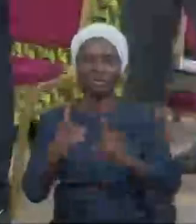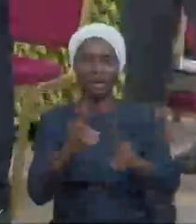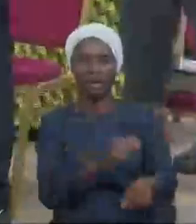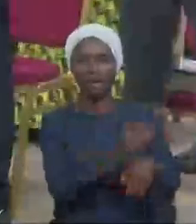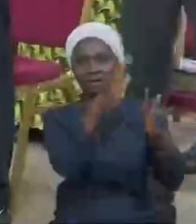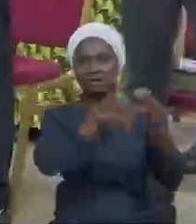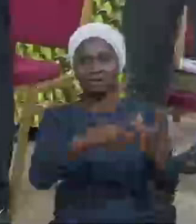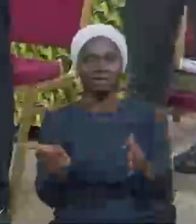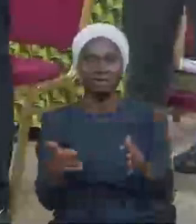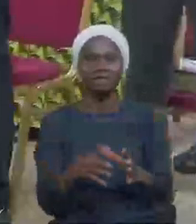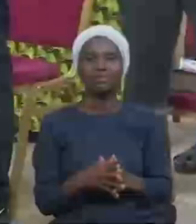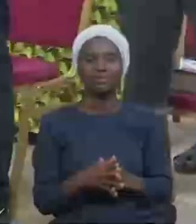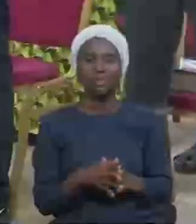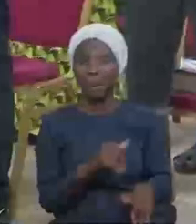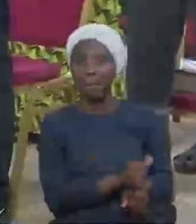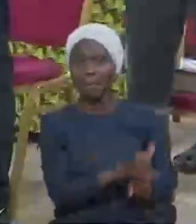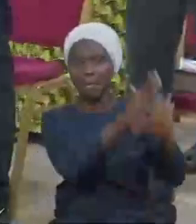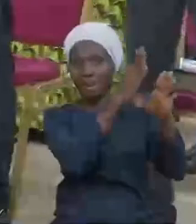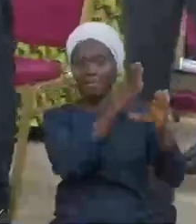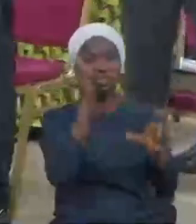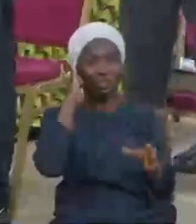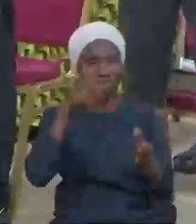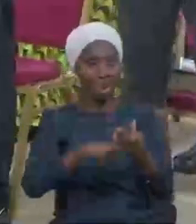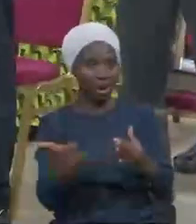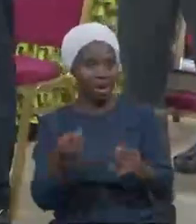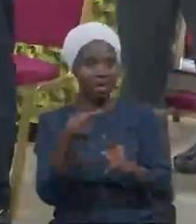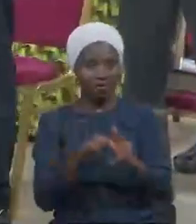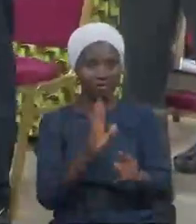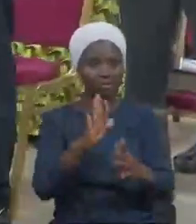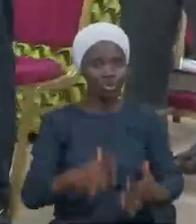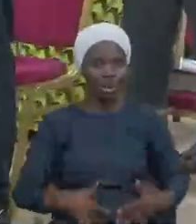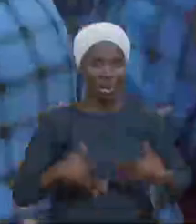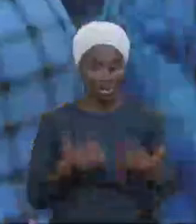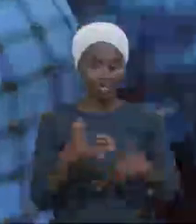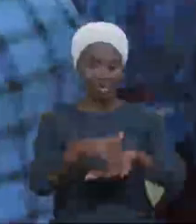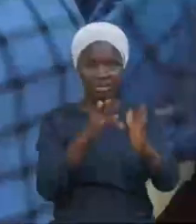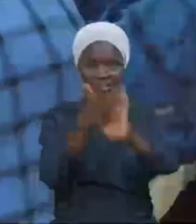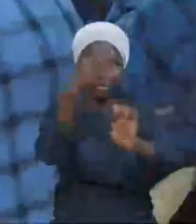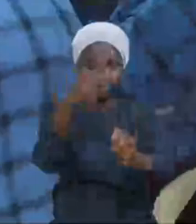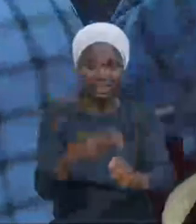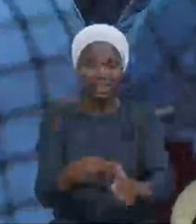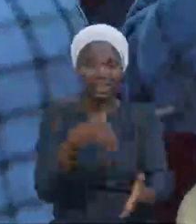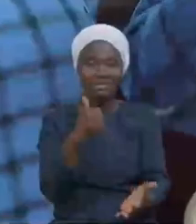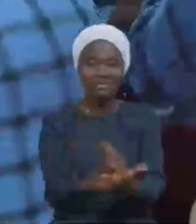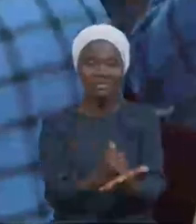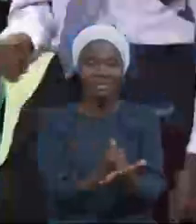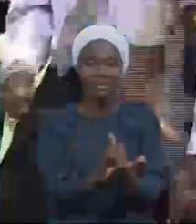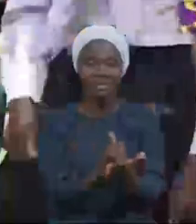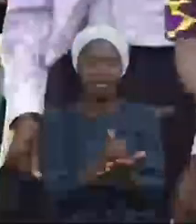Les montagnes vont quitter votre chemin, votre vie ce soir au nom de Jésus.